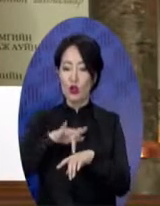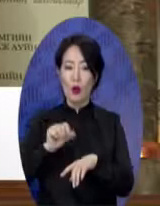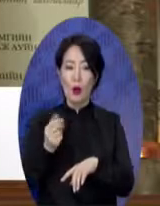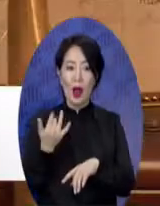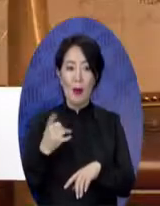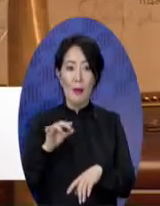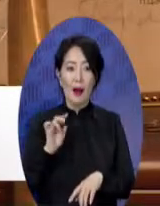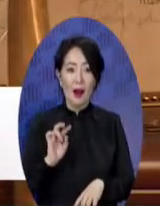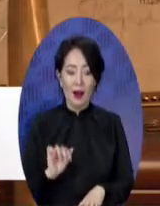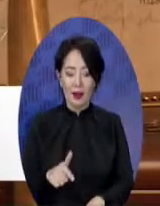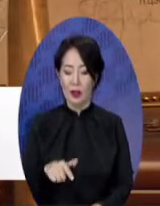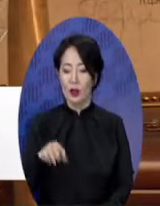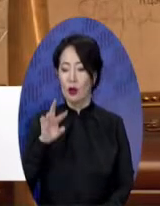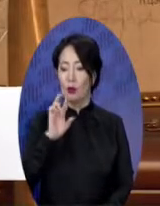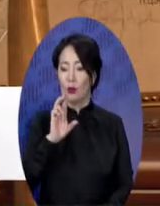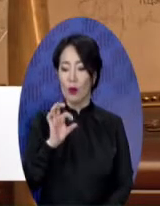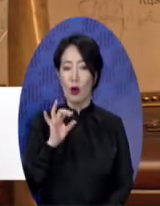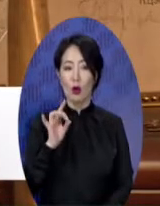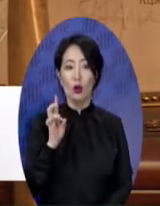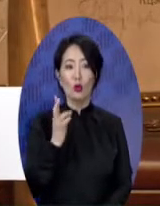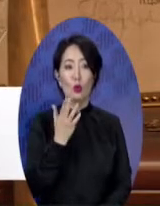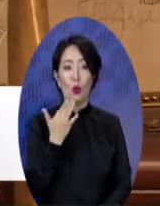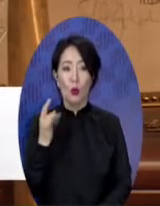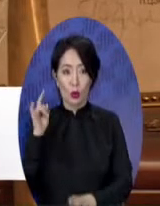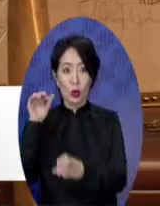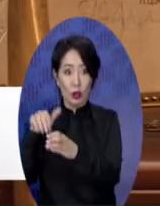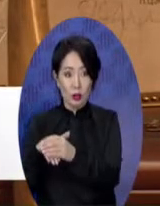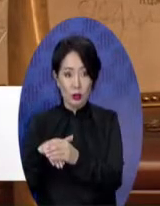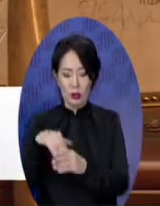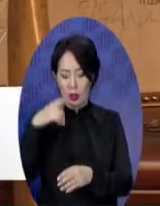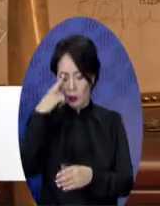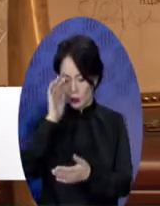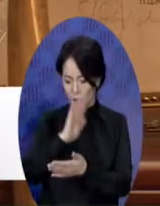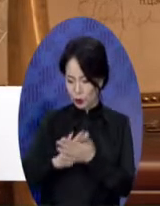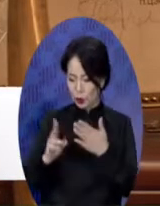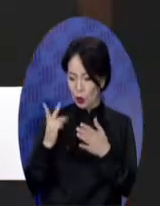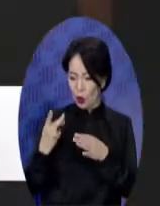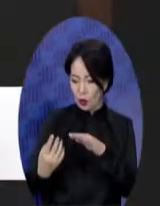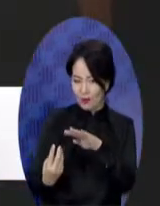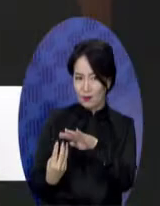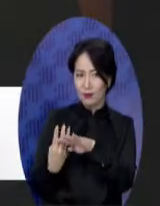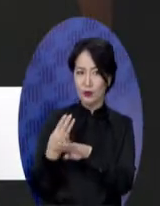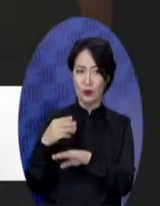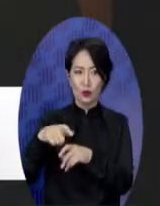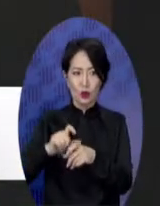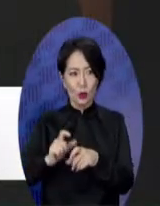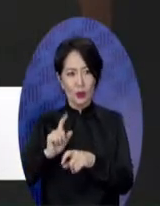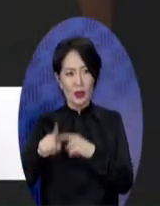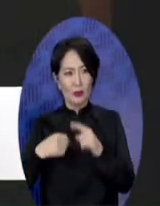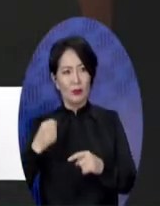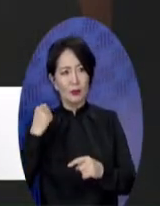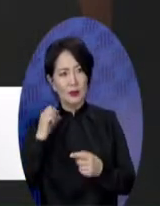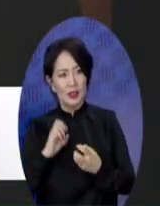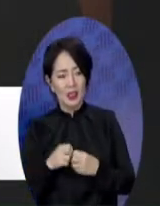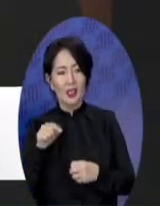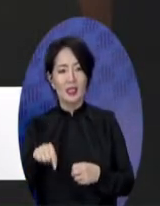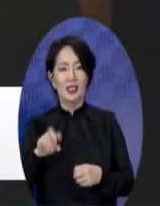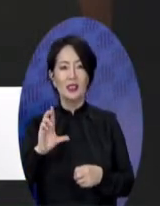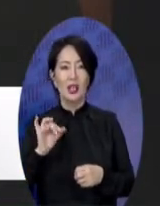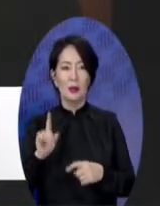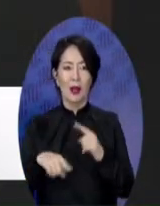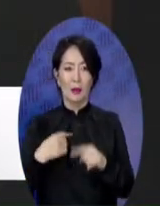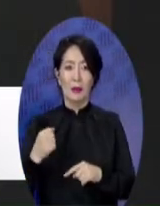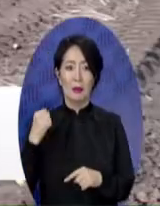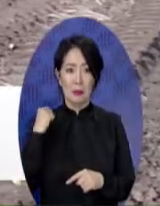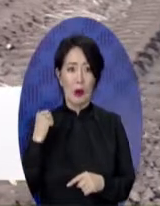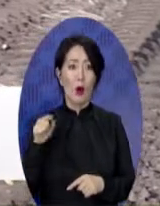нь 1990-ад оны хүнд үед Монголын үрийн төмсний шинчиллийг хийх энэ салбарын шилдэгүүдийн нэг байсныг хинч